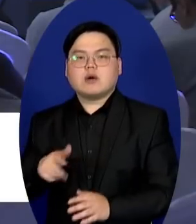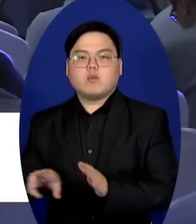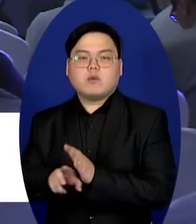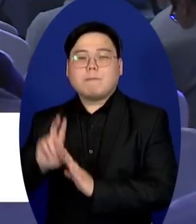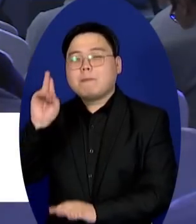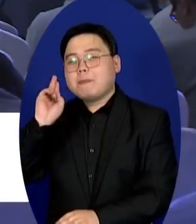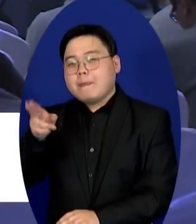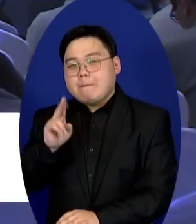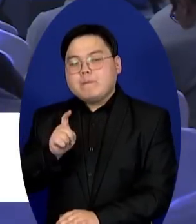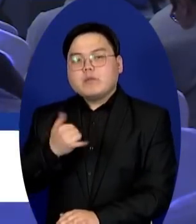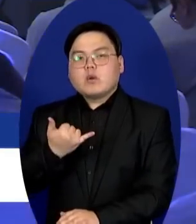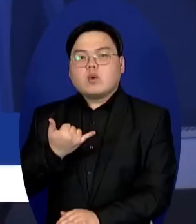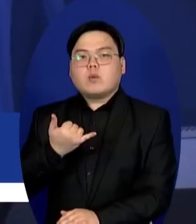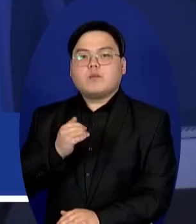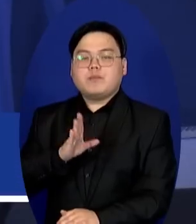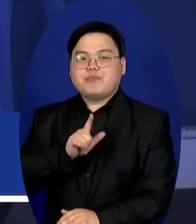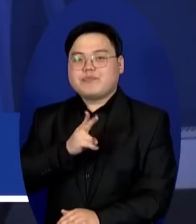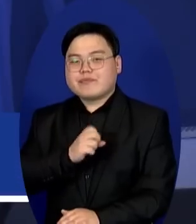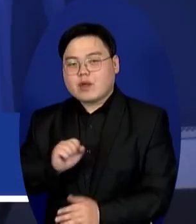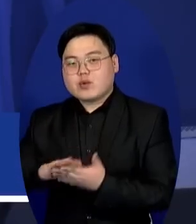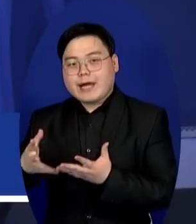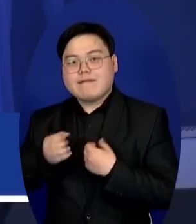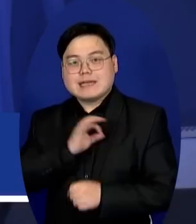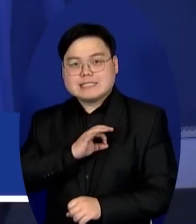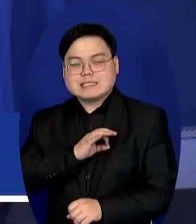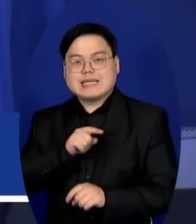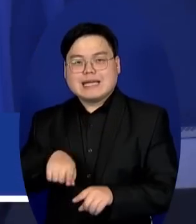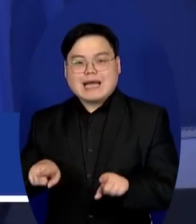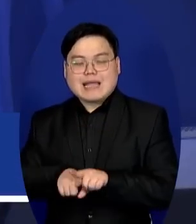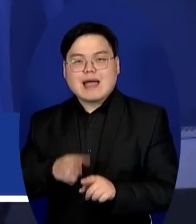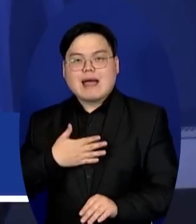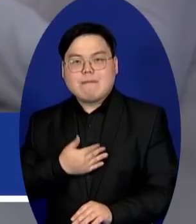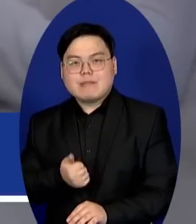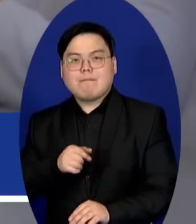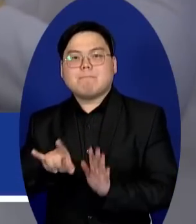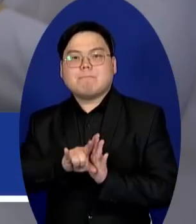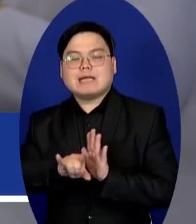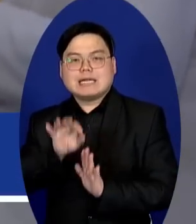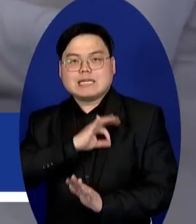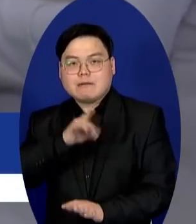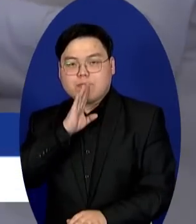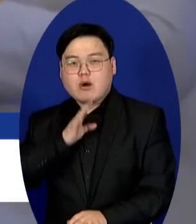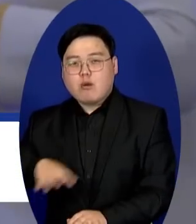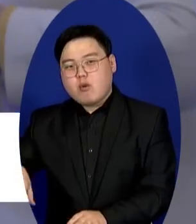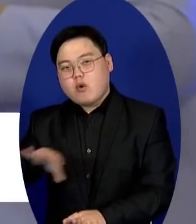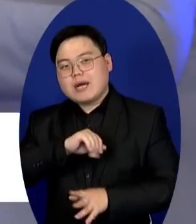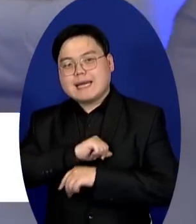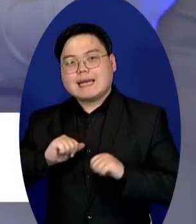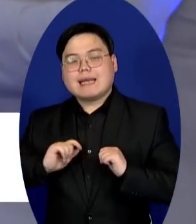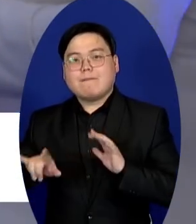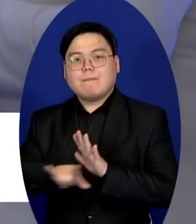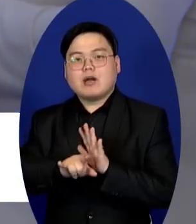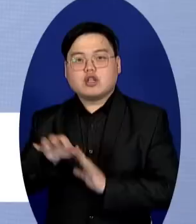Компаниудын хувьцааг худалдаж авахд бид ашиг хүртээд явдаг. Энэ менежментийг амд мал дээр оруулж нийт ард иргэдийг малжуулах төсөл эхэлсэн.